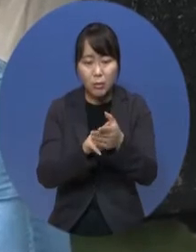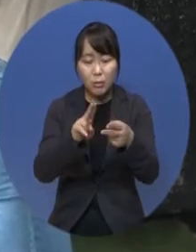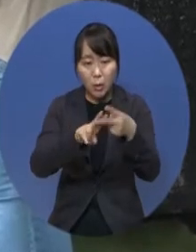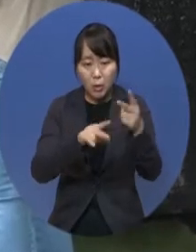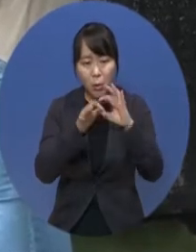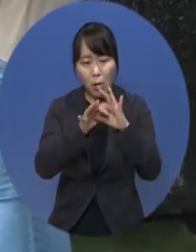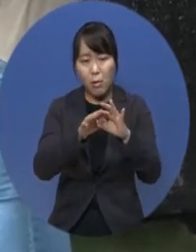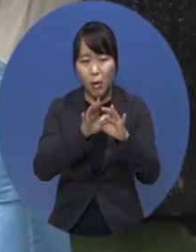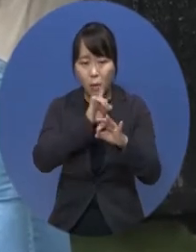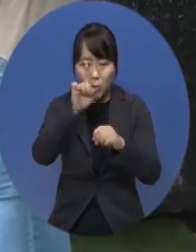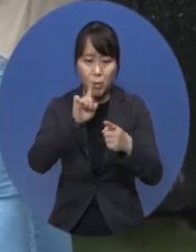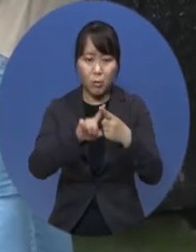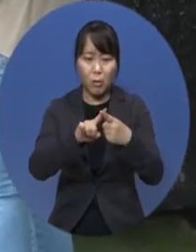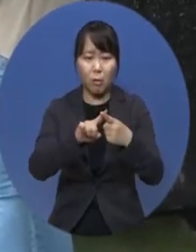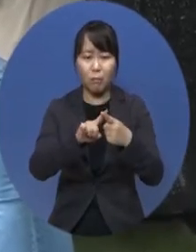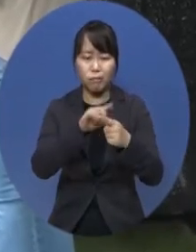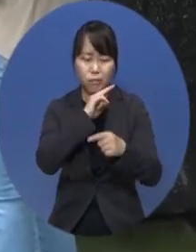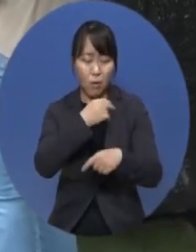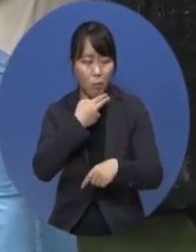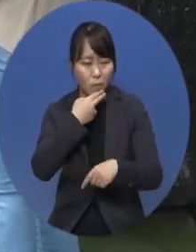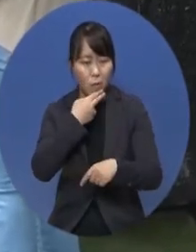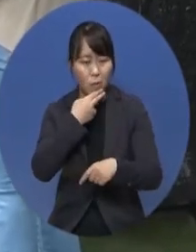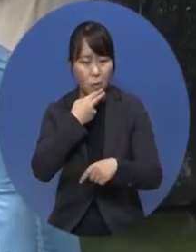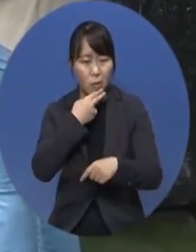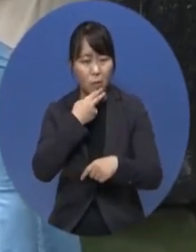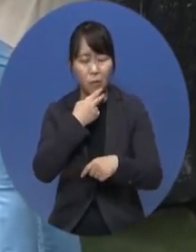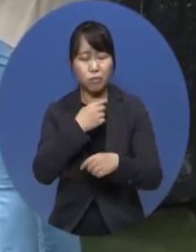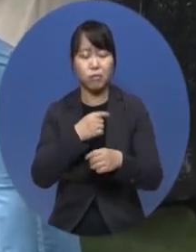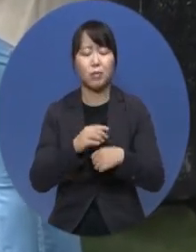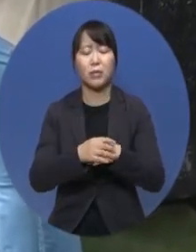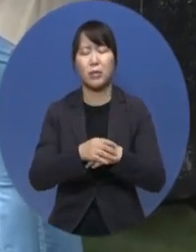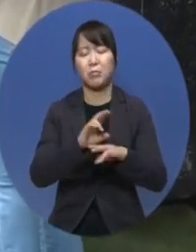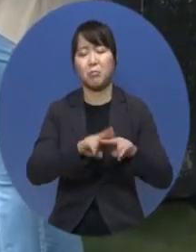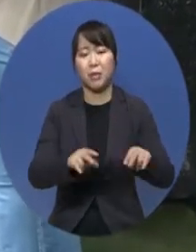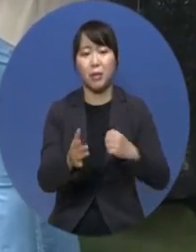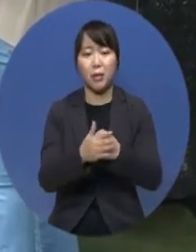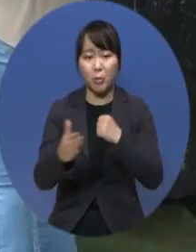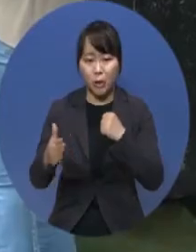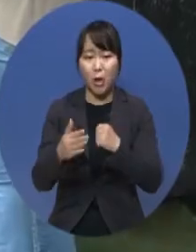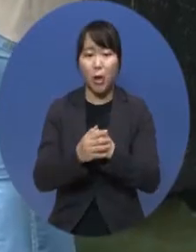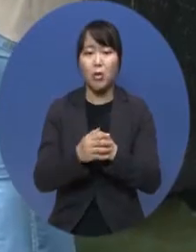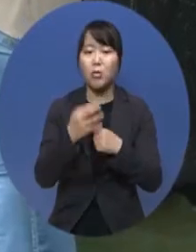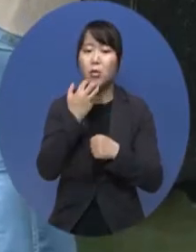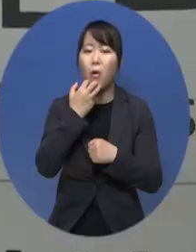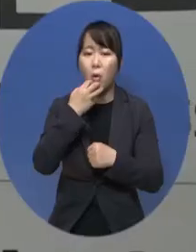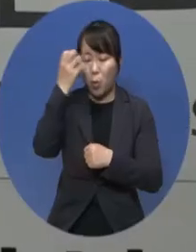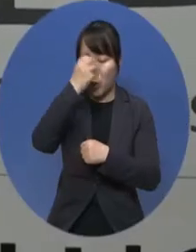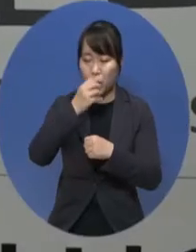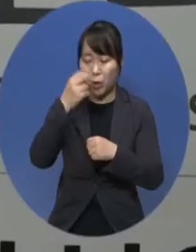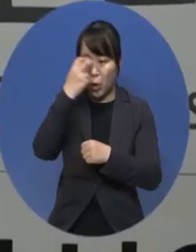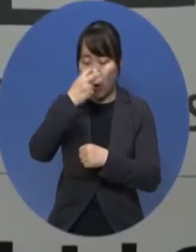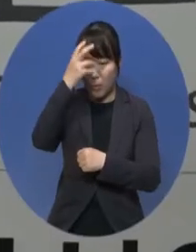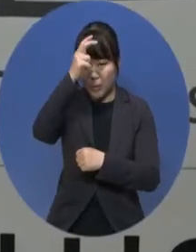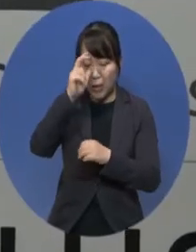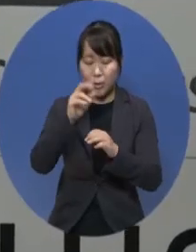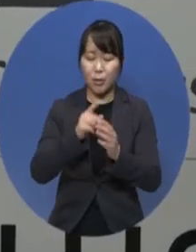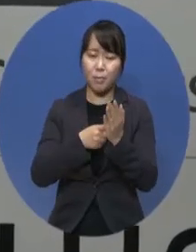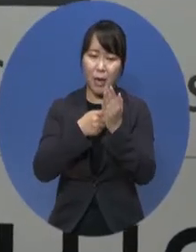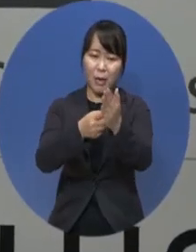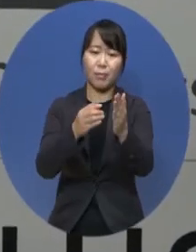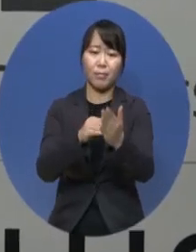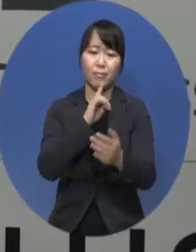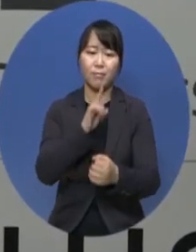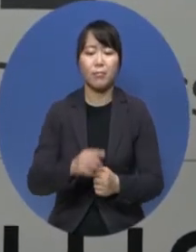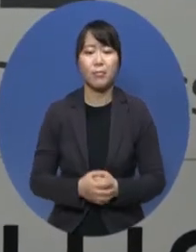대해 혐의가 없다고 불기소 처분을 내려 피해자들은 서울고등검찰청에 항고했다고 설명했습니다.